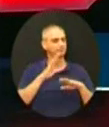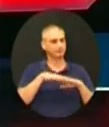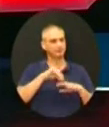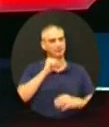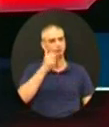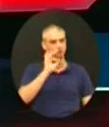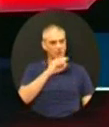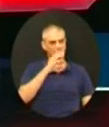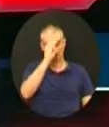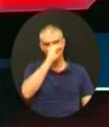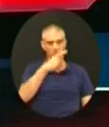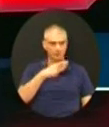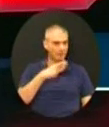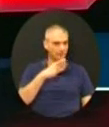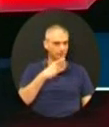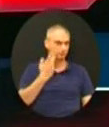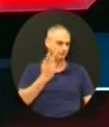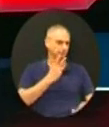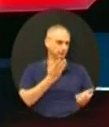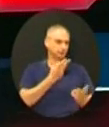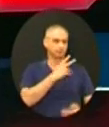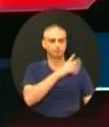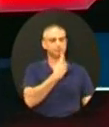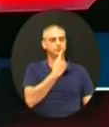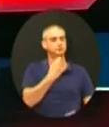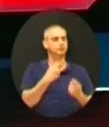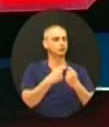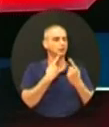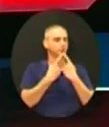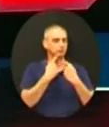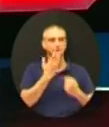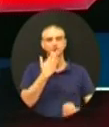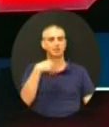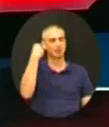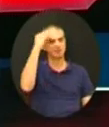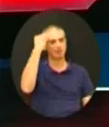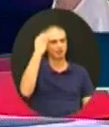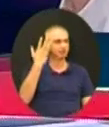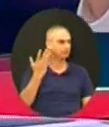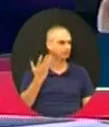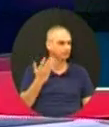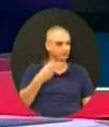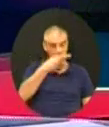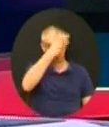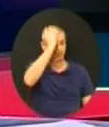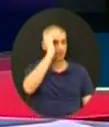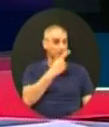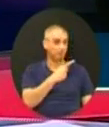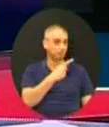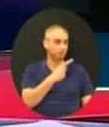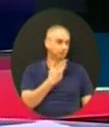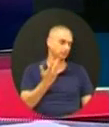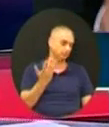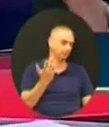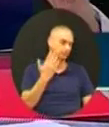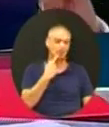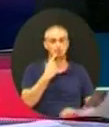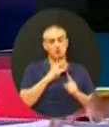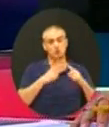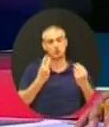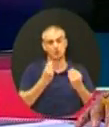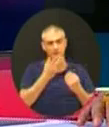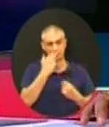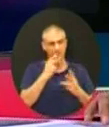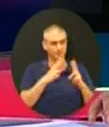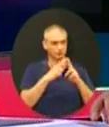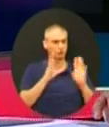של ברק אובמה, את ההצהרות שלו בעניין מסע ומתן בין ישראל והפלסטינים. טראמפ, היו לו כל מיני אמירות, הוא גם בפגישה